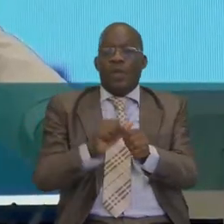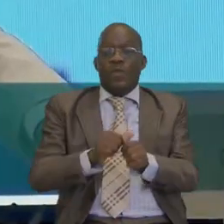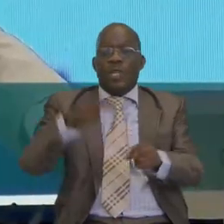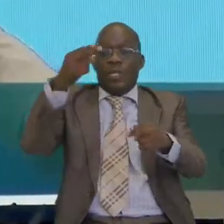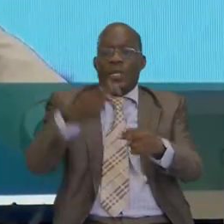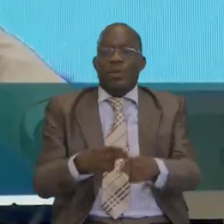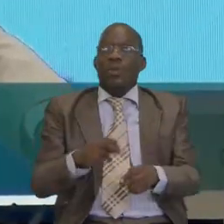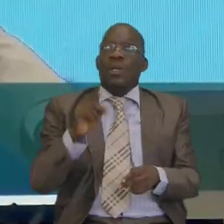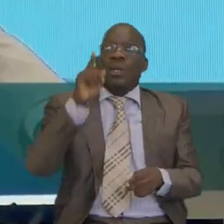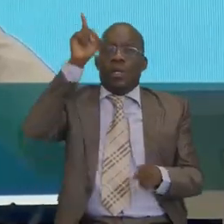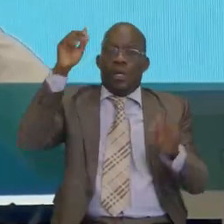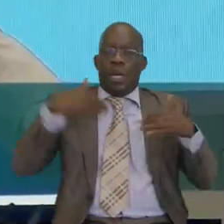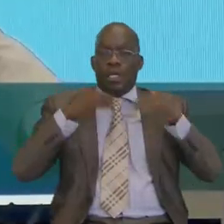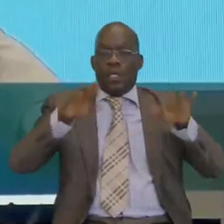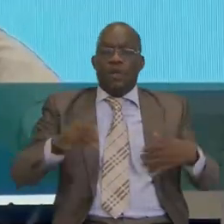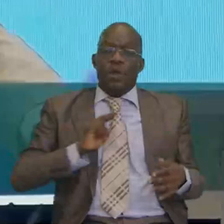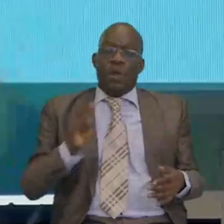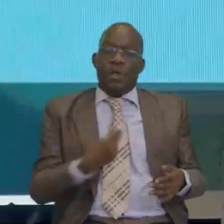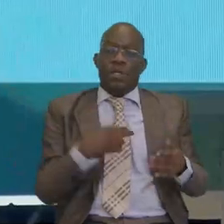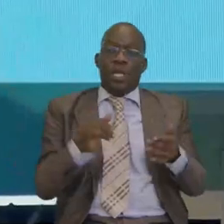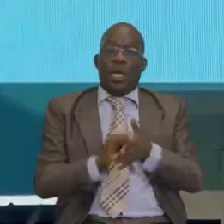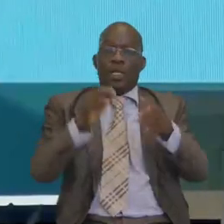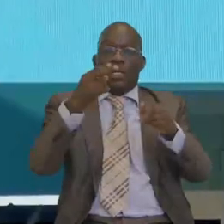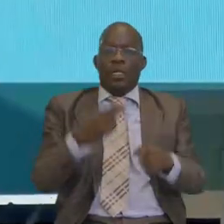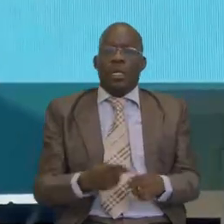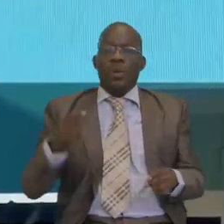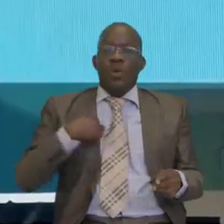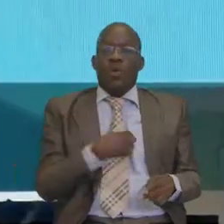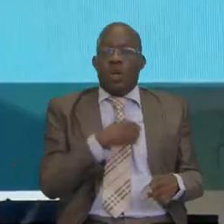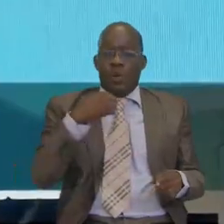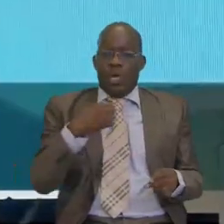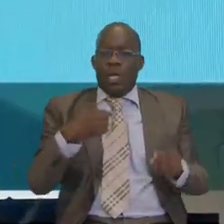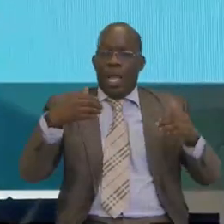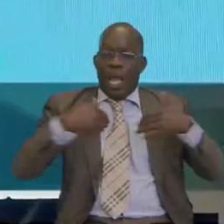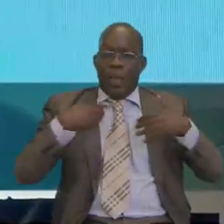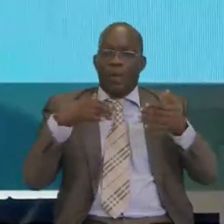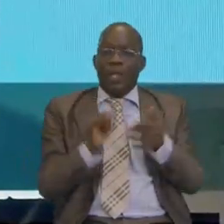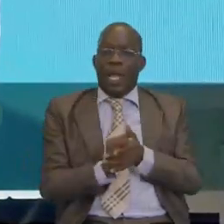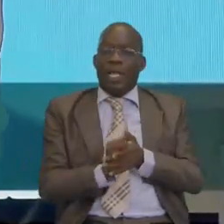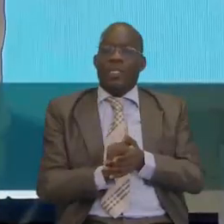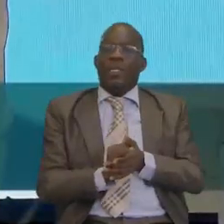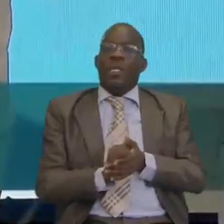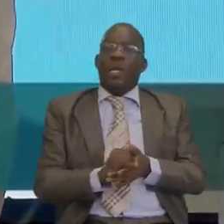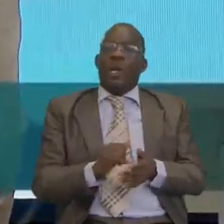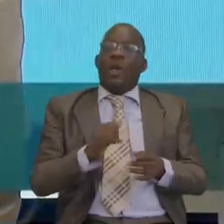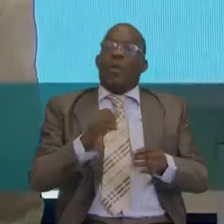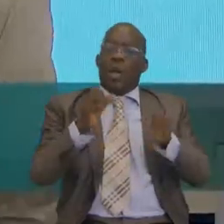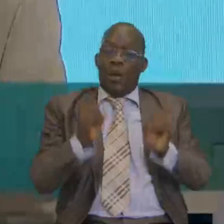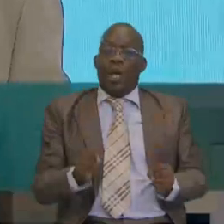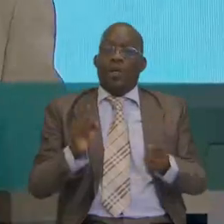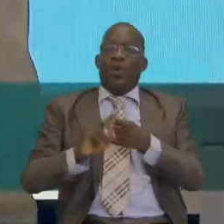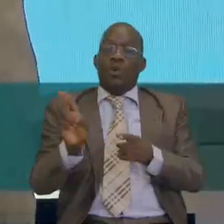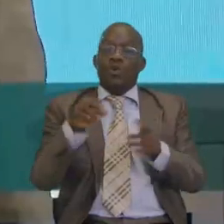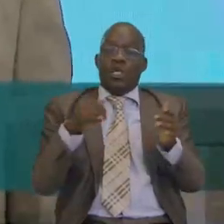donné ce nom-là. Et nous avons besoin de la puissance pour utiliser ce nom. Nous avons de la puissance